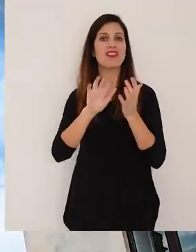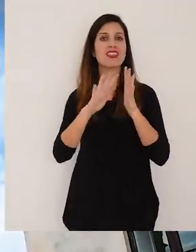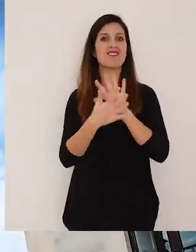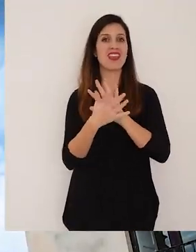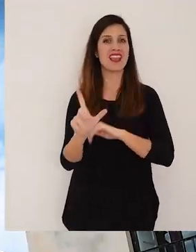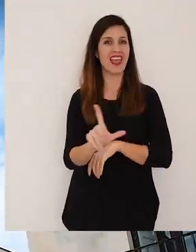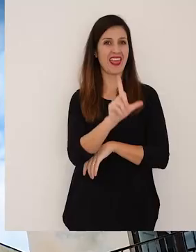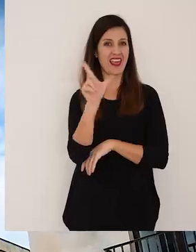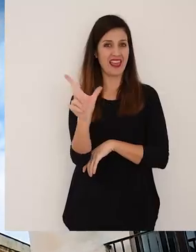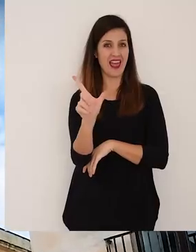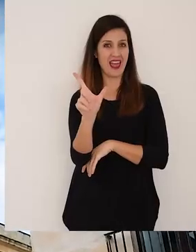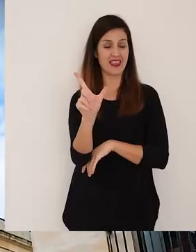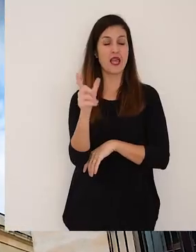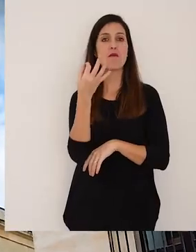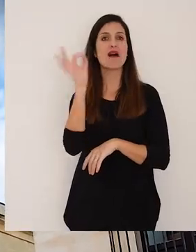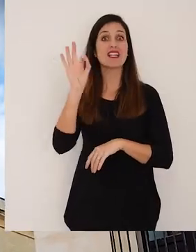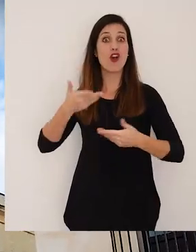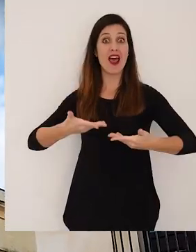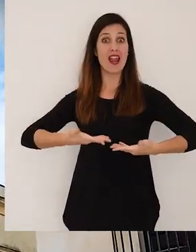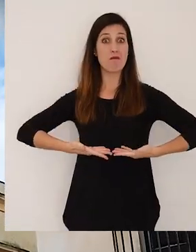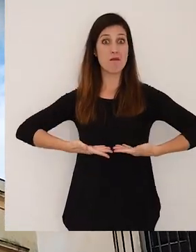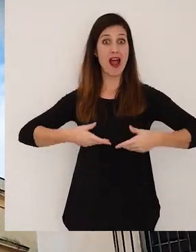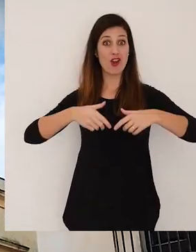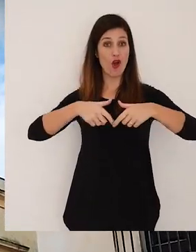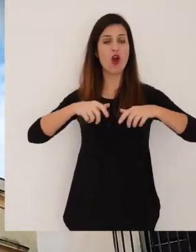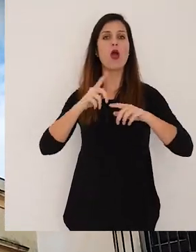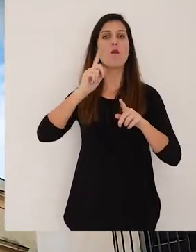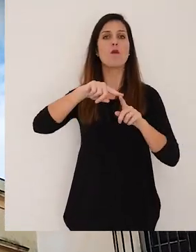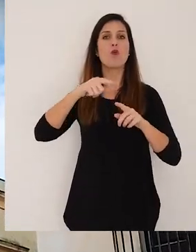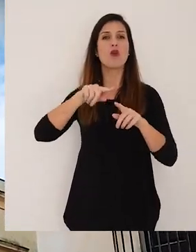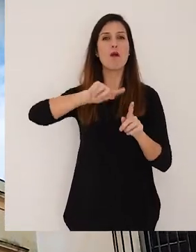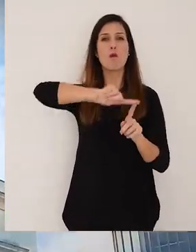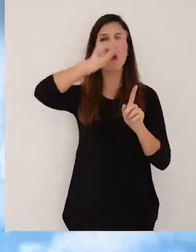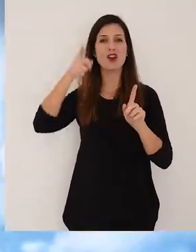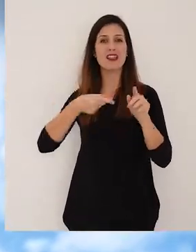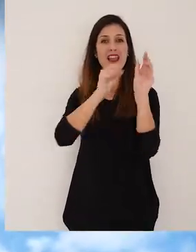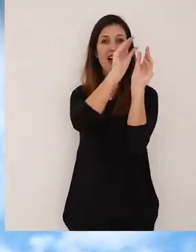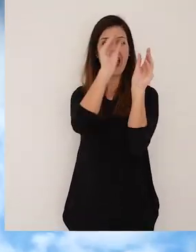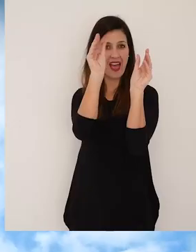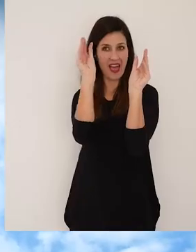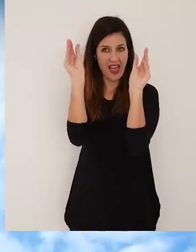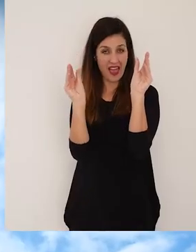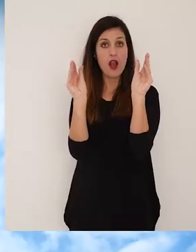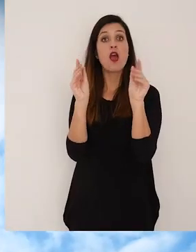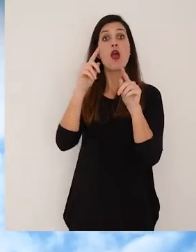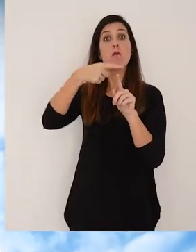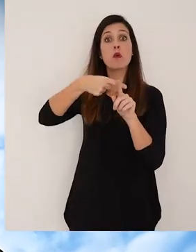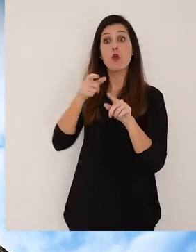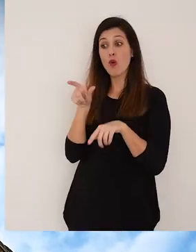Sono caratteristici gli ampi affacci a balcone e il portale bugnato, nonché la preziosa colonna angolare risalente